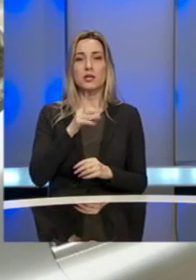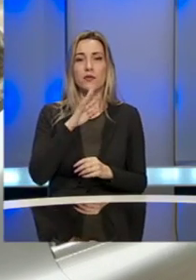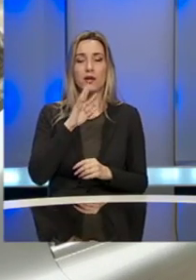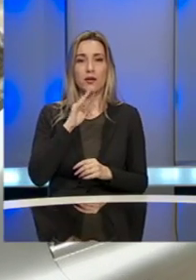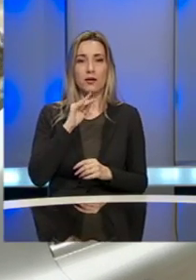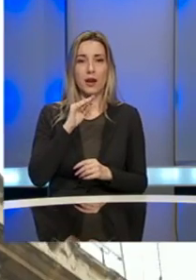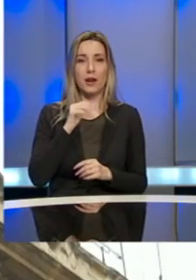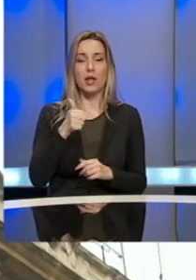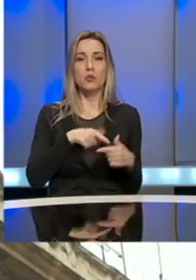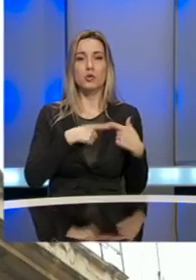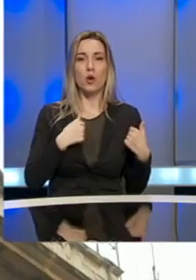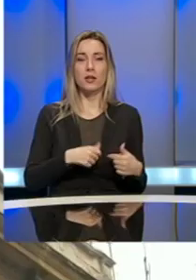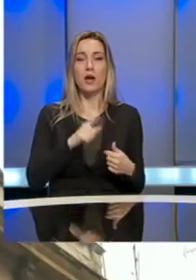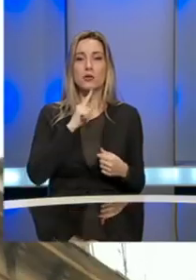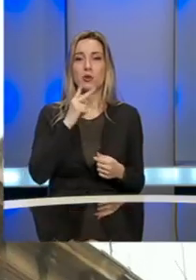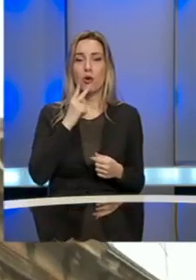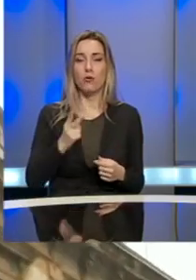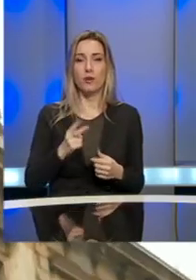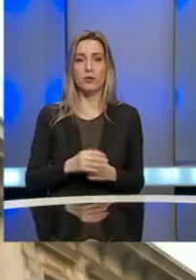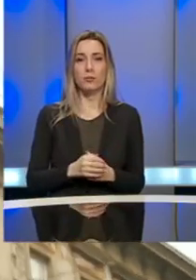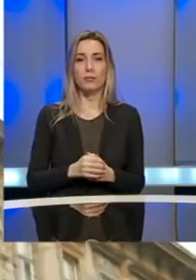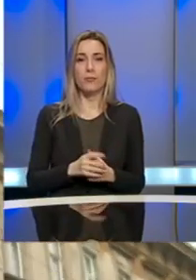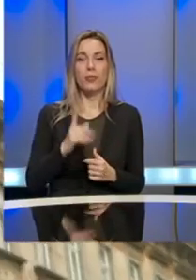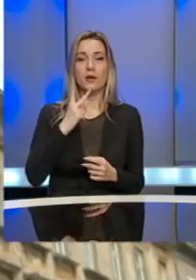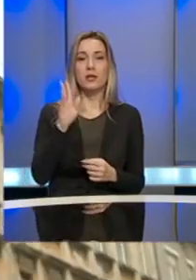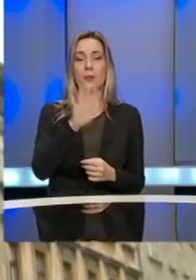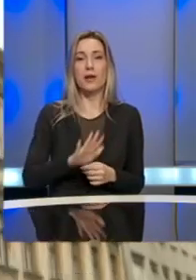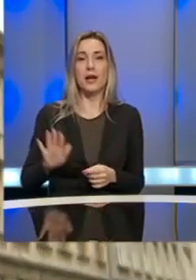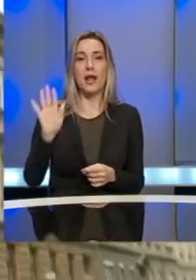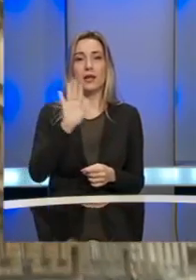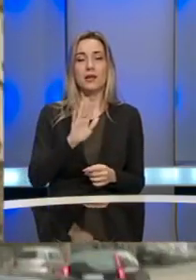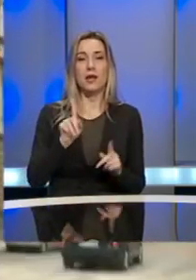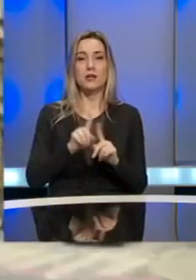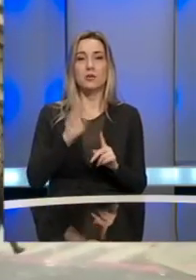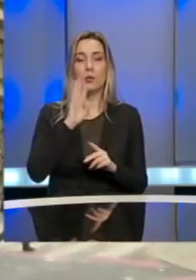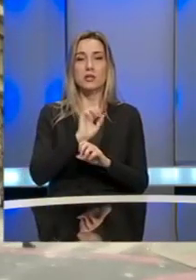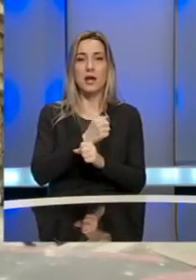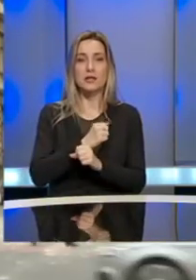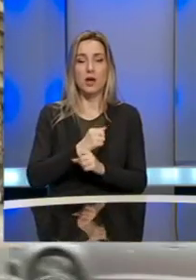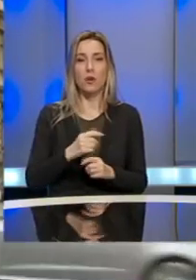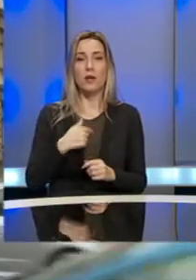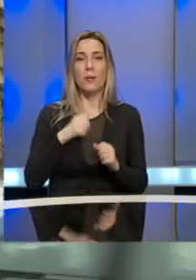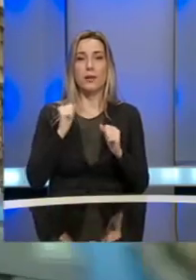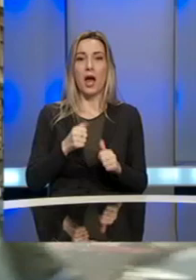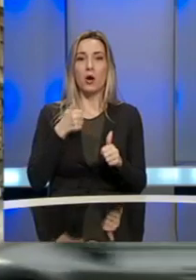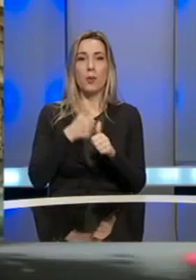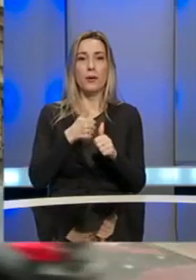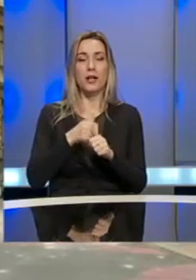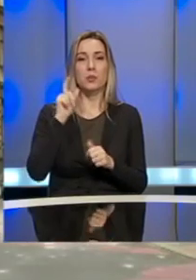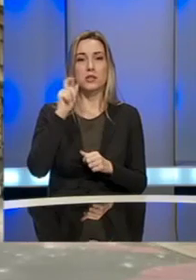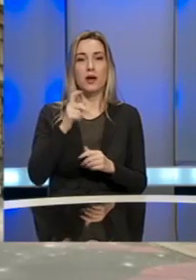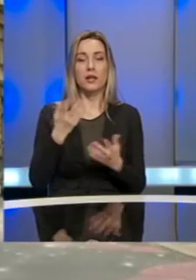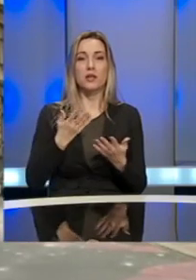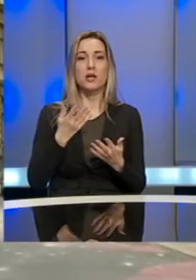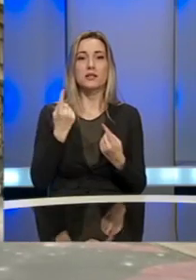jednu solidarnost koju vidim diljem regije i u Bosni i Hercegovini. Mi jako pratimo svaki dan što se